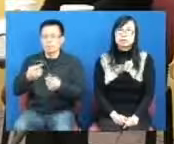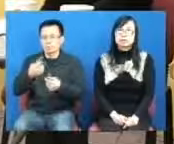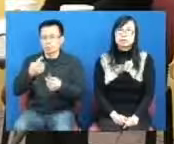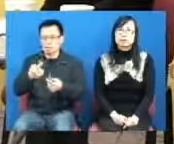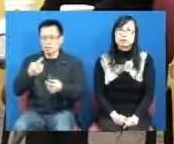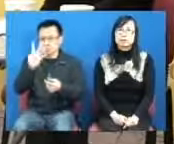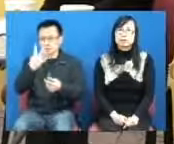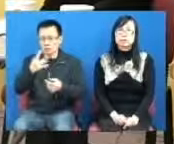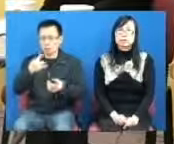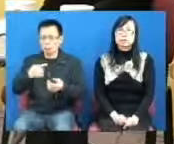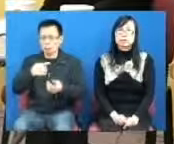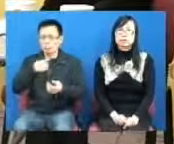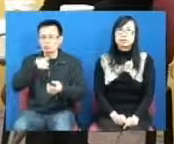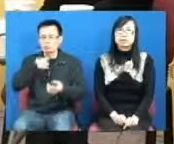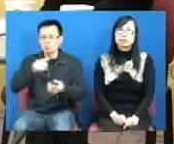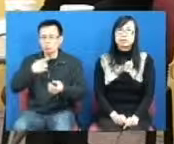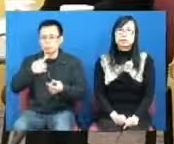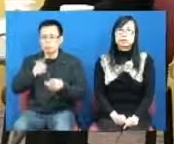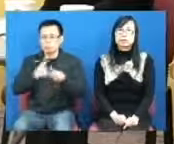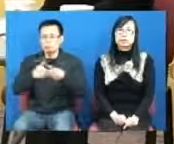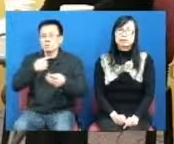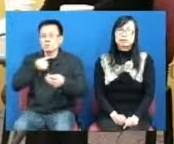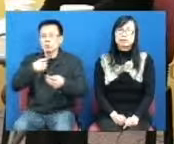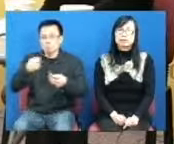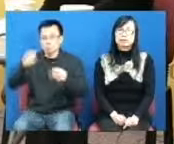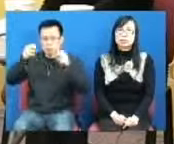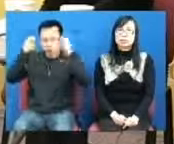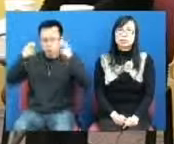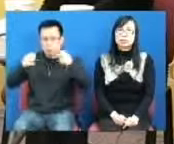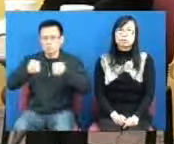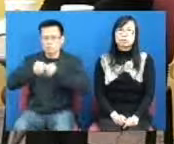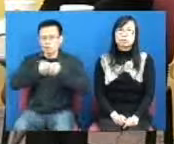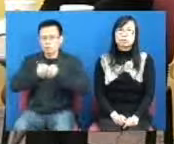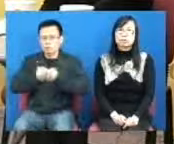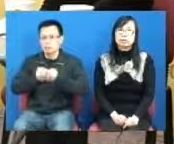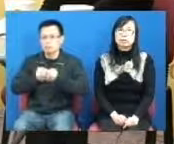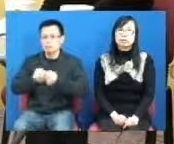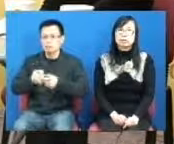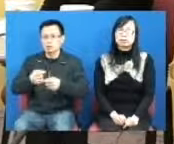主要的社會矛盾你財政預算案你有沒有